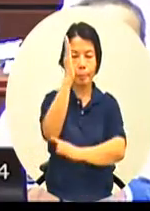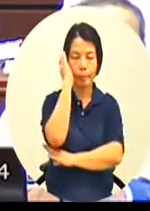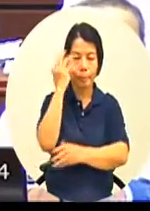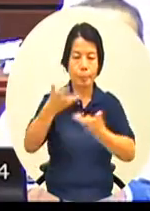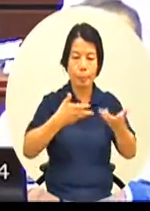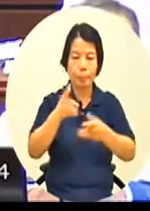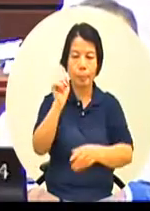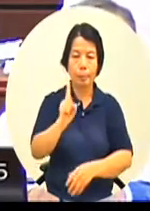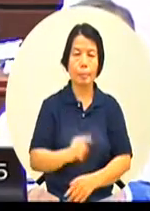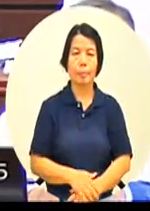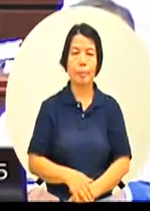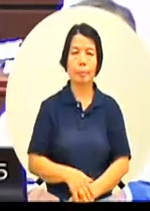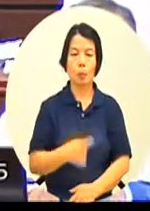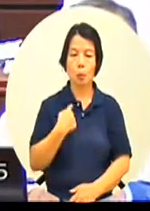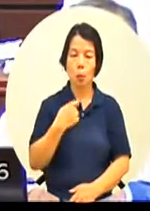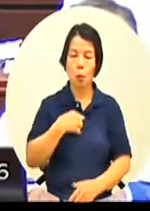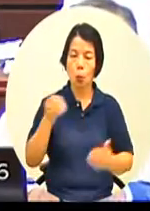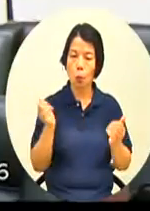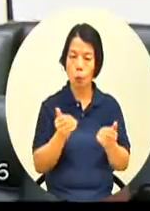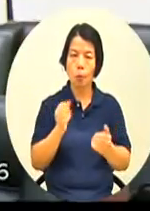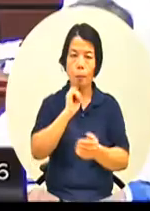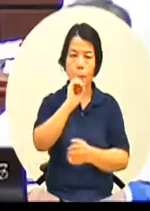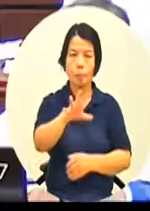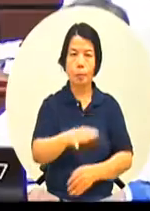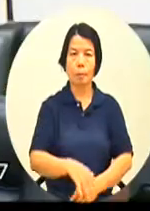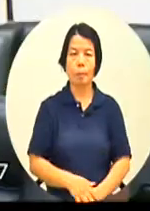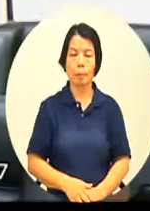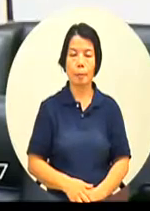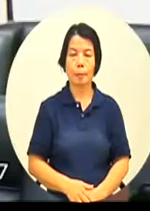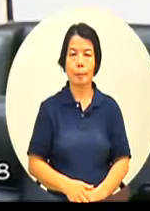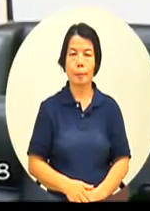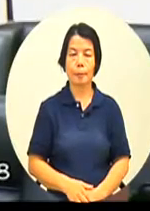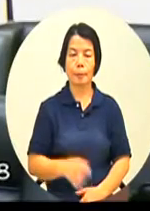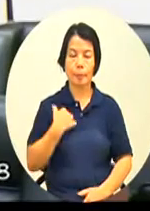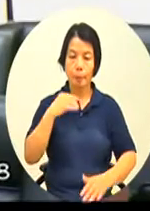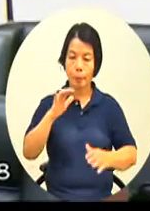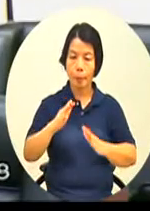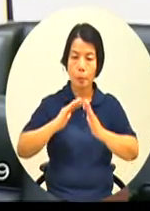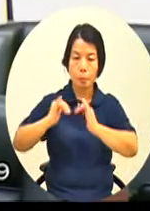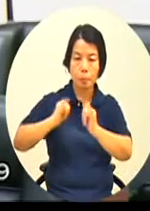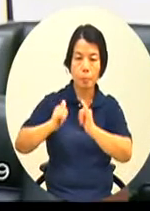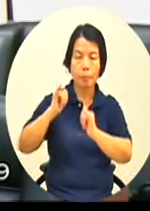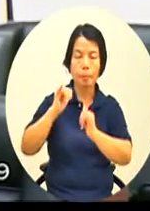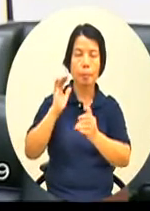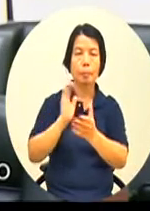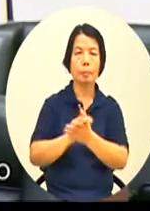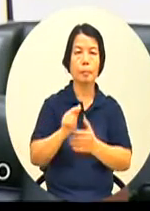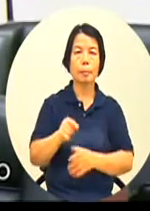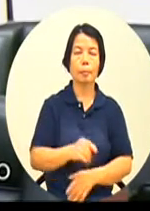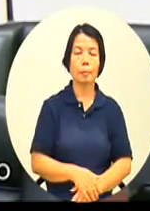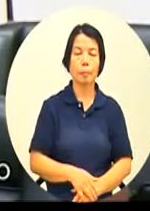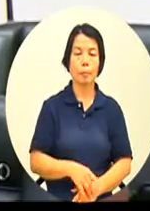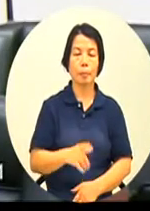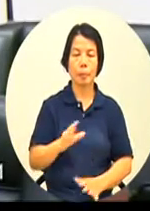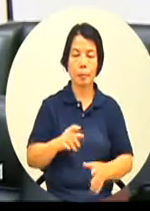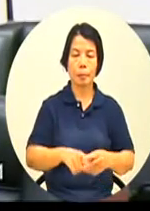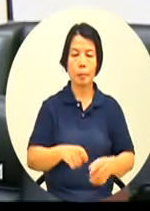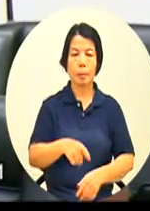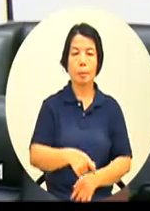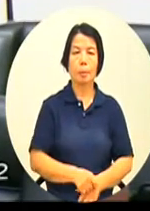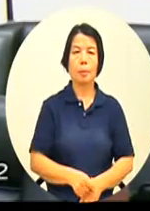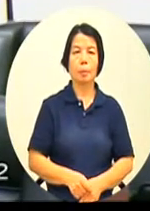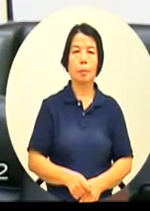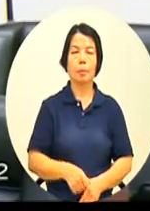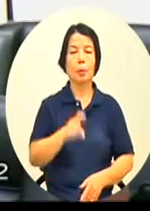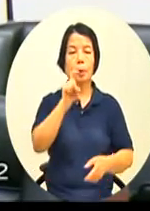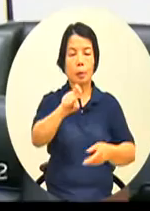题是这样子，我重复一下，就是说我们其实市民朋友看到的，比如说我举一个例子，就是石泉路打通的这